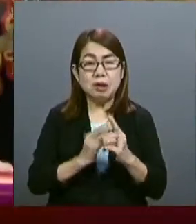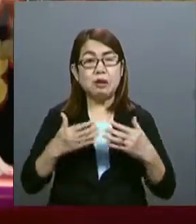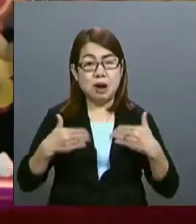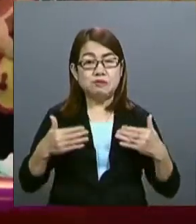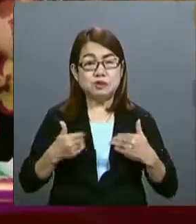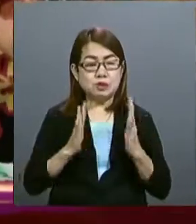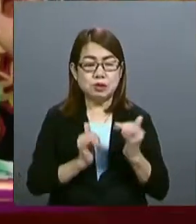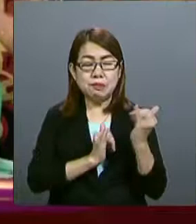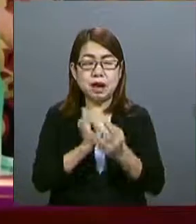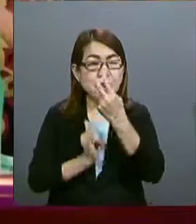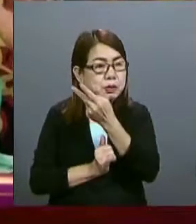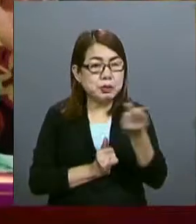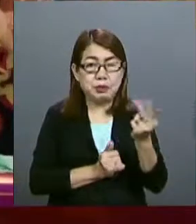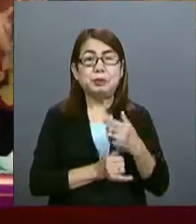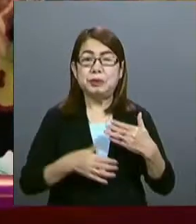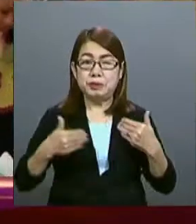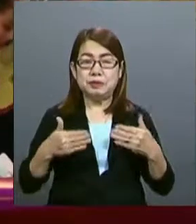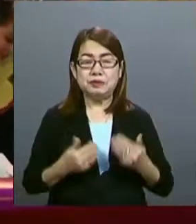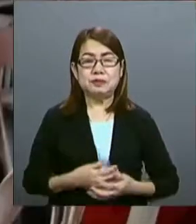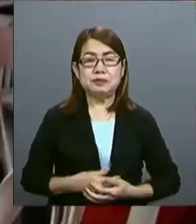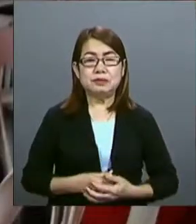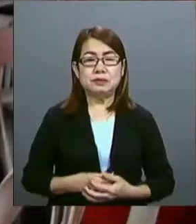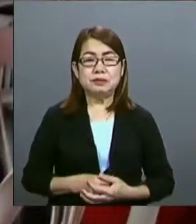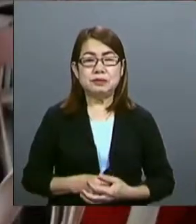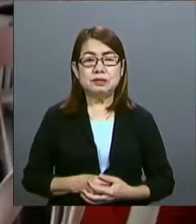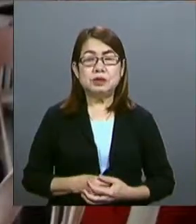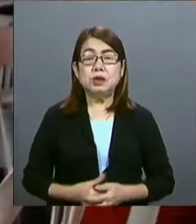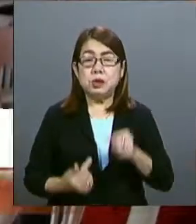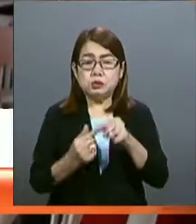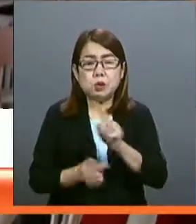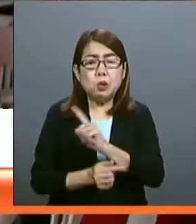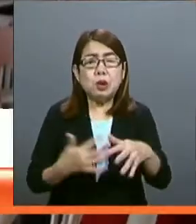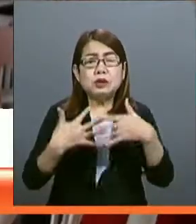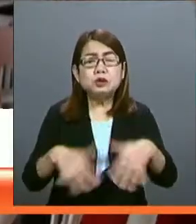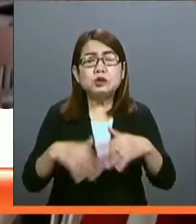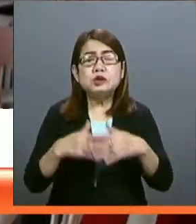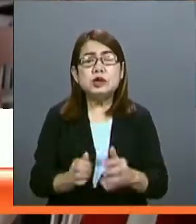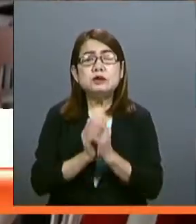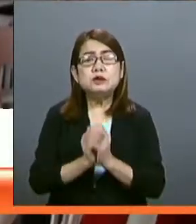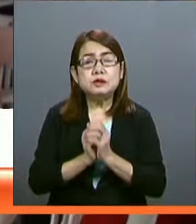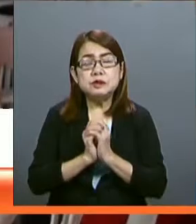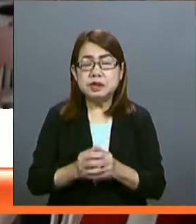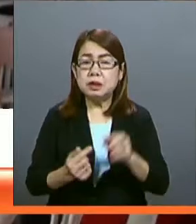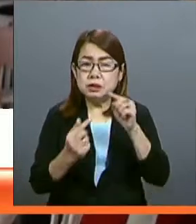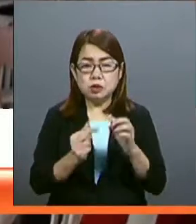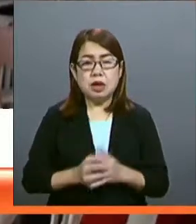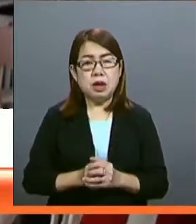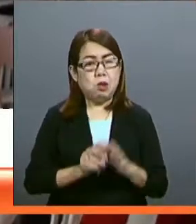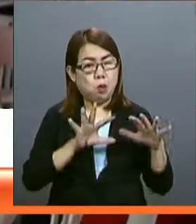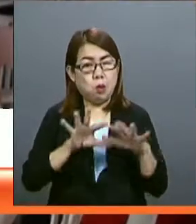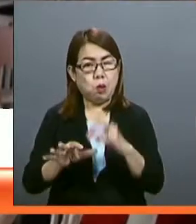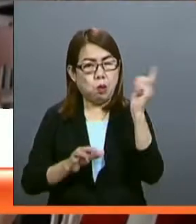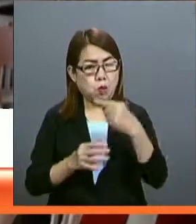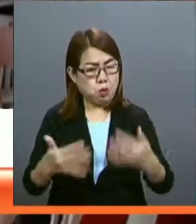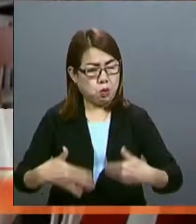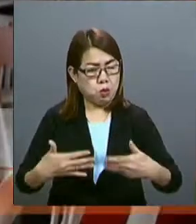ท่องเที่ยวได้เป็นอย่างมาก งานเทศกาลตรุษจีนนอกจากจะเป็นการช่วยส่งเสริมการท่องเที่ยว